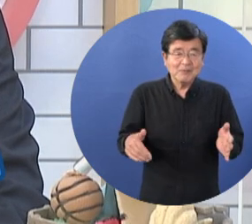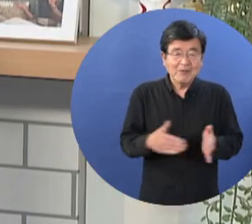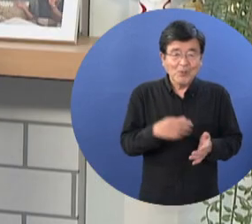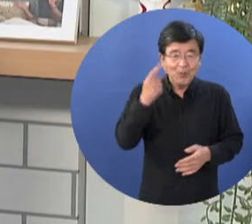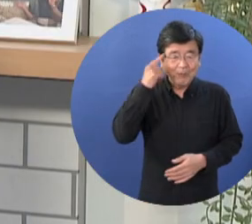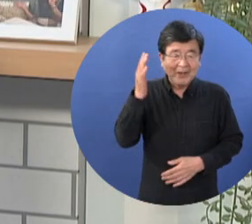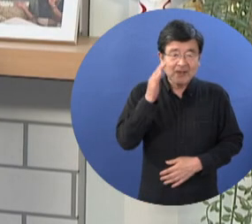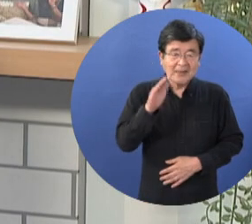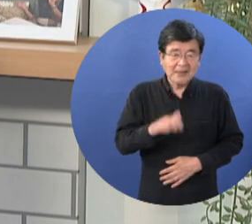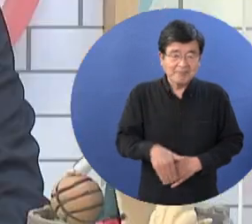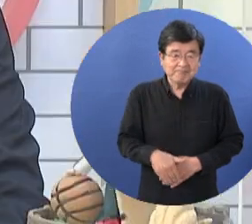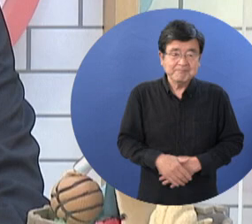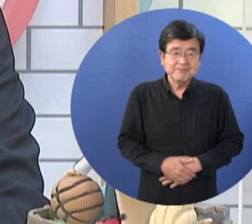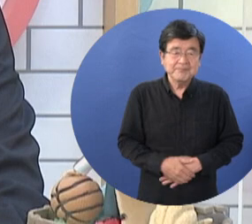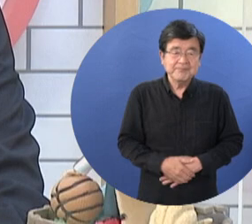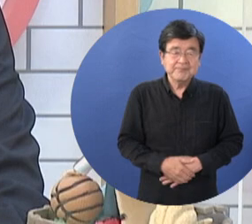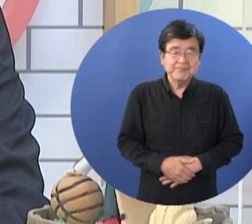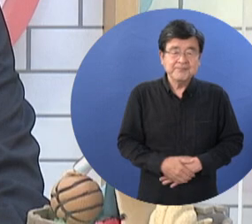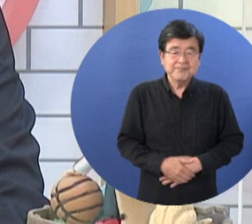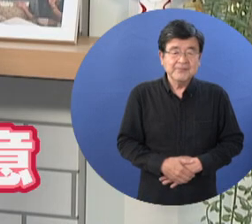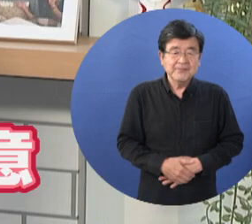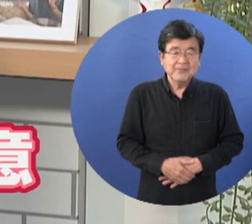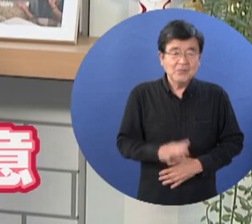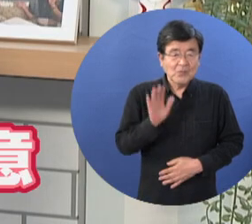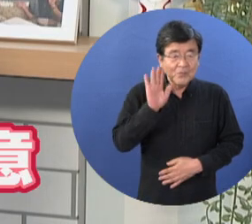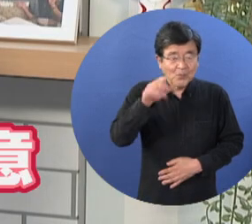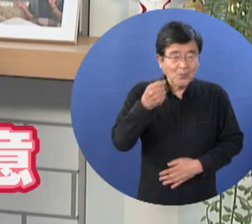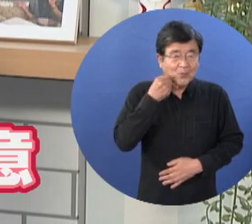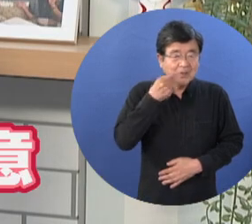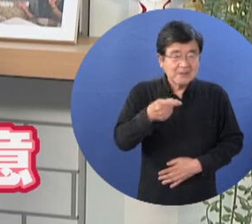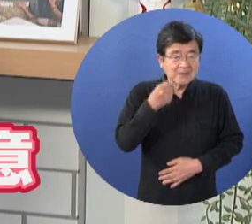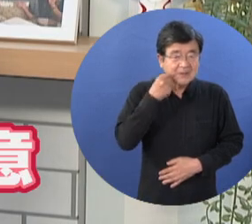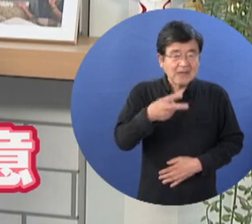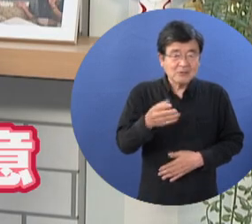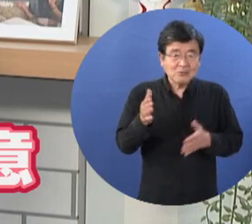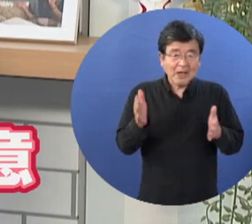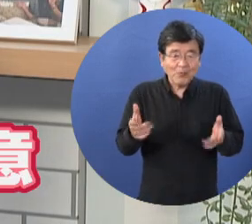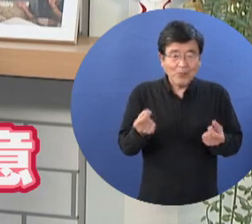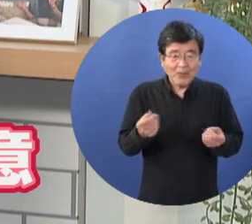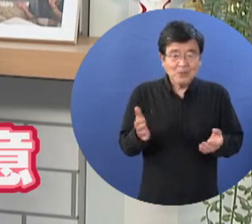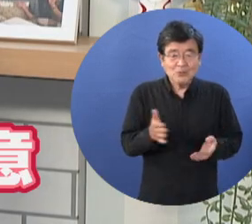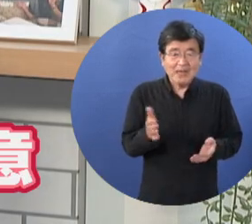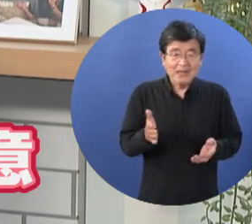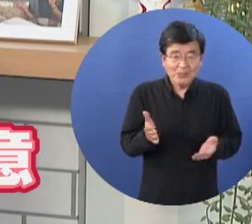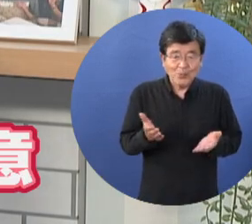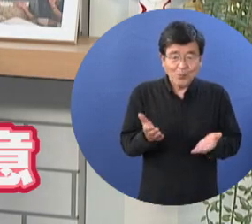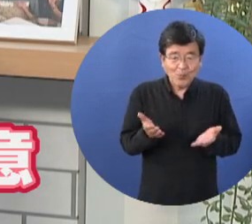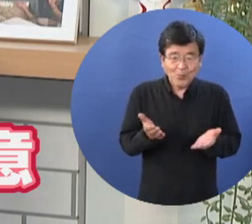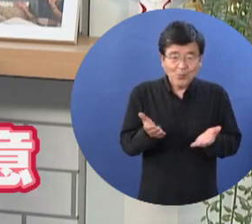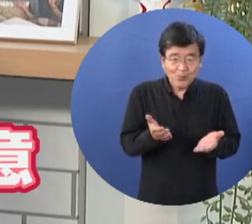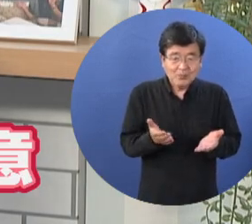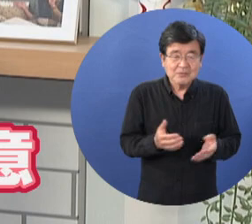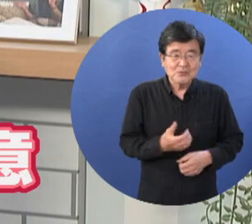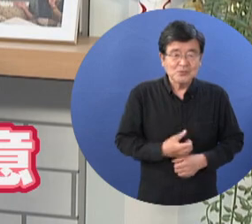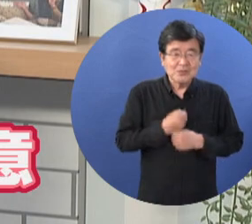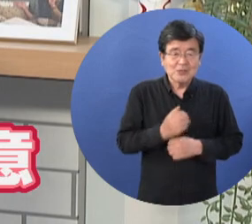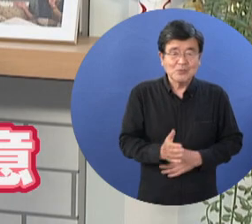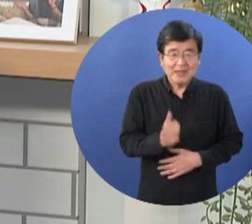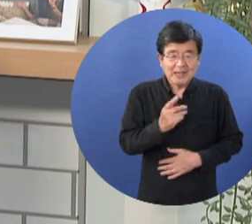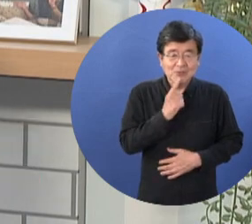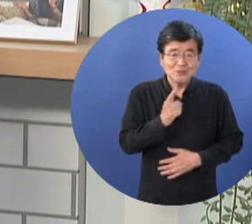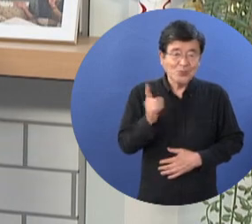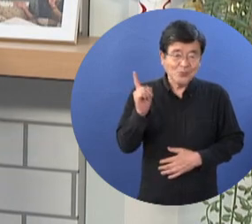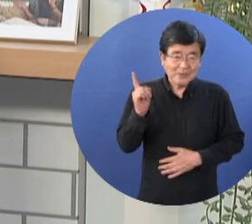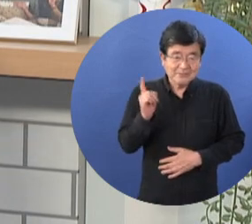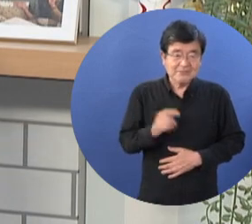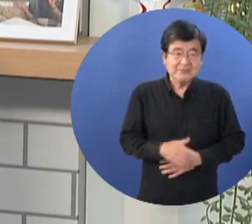ですよね。 そこまでとは思ってなかった、うんうん、はいはい、 で今後 1,2 ヶ月は同程度の規模の地震に注意してくださいというふうに呼びかけているそうです、